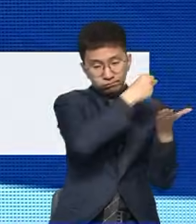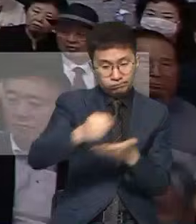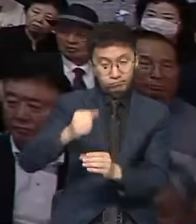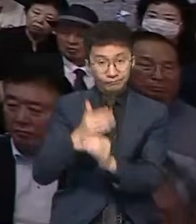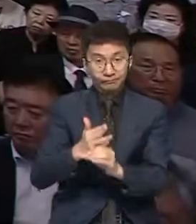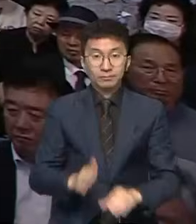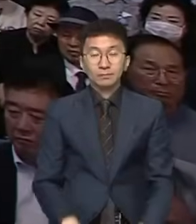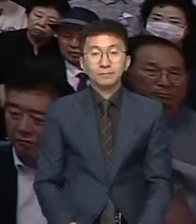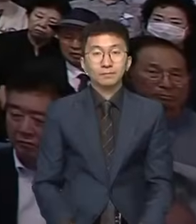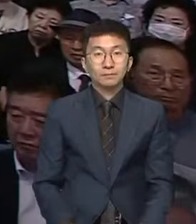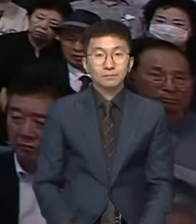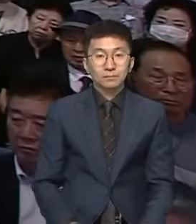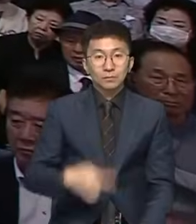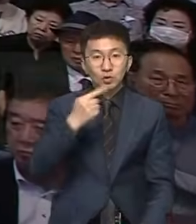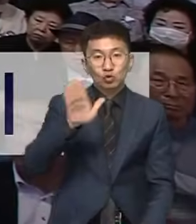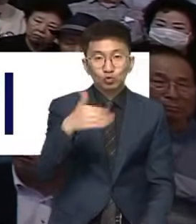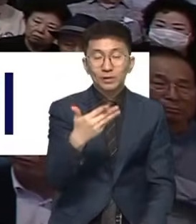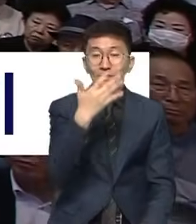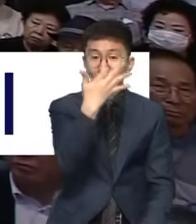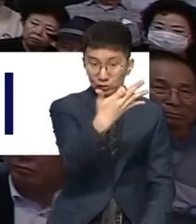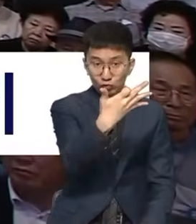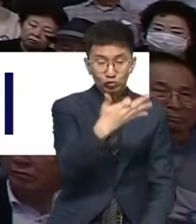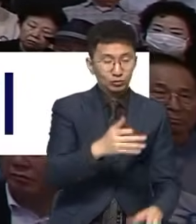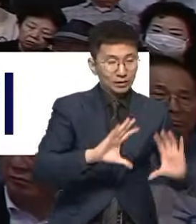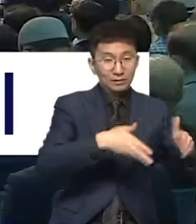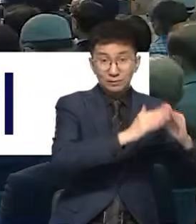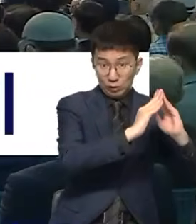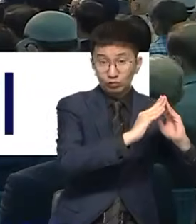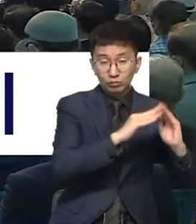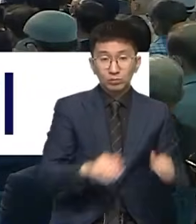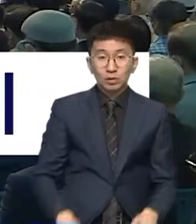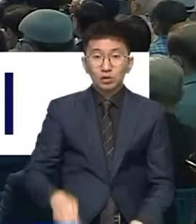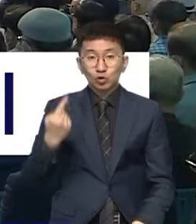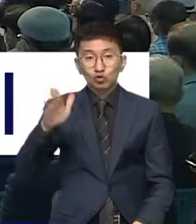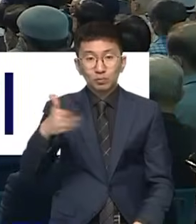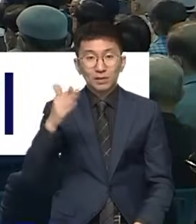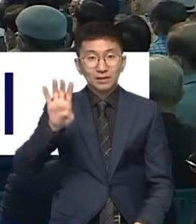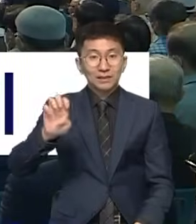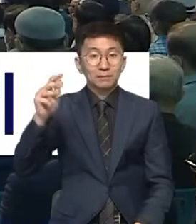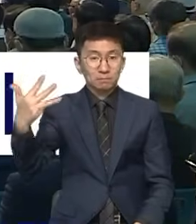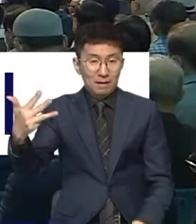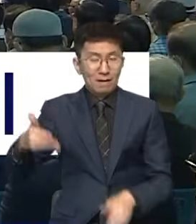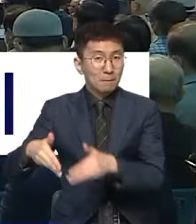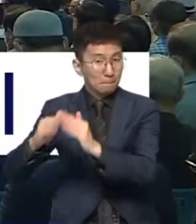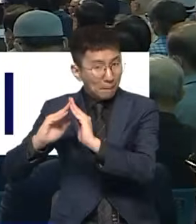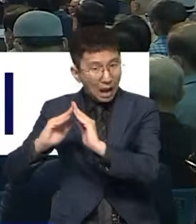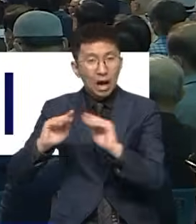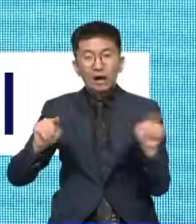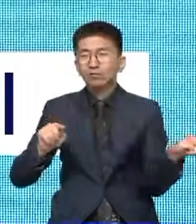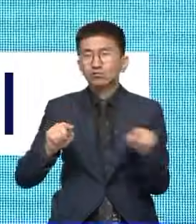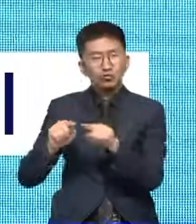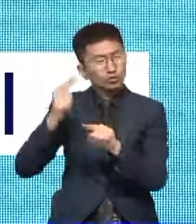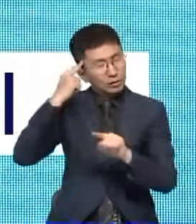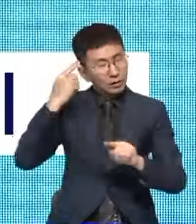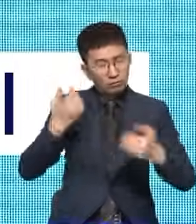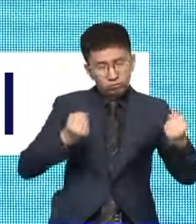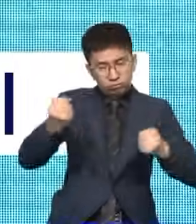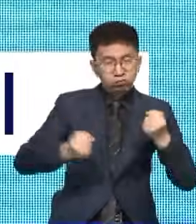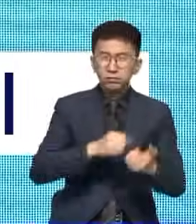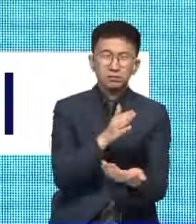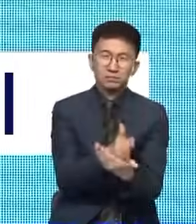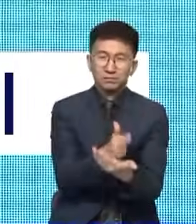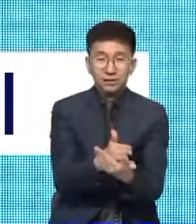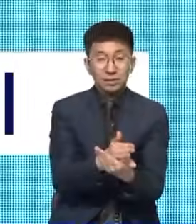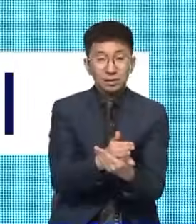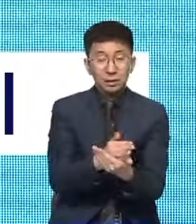있습니다. 1919년 건국론, 1948년 건국론으로 나뉠 게 아니라 자유를 핵심으로